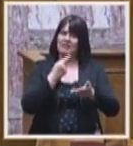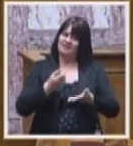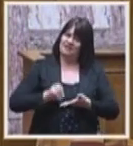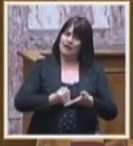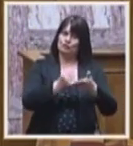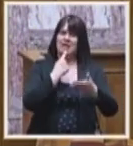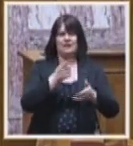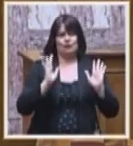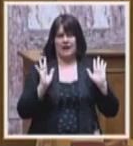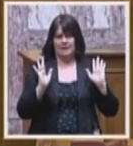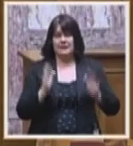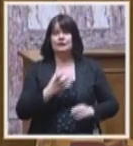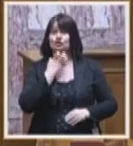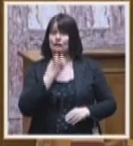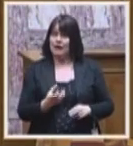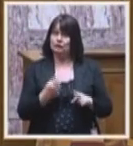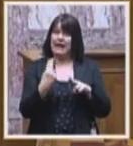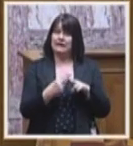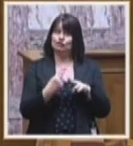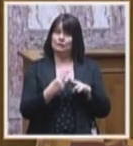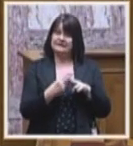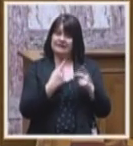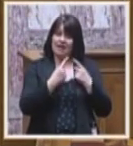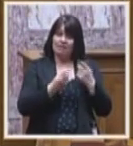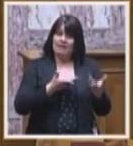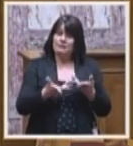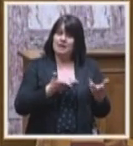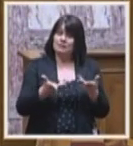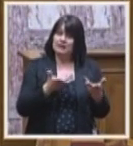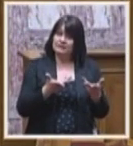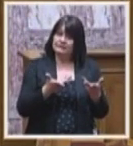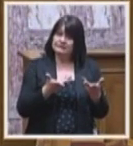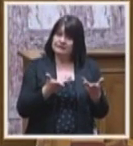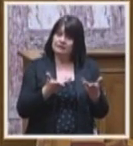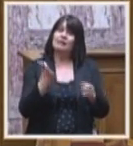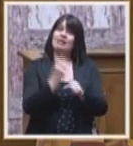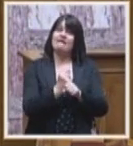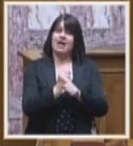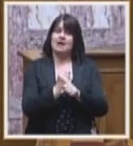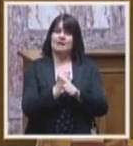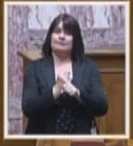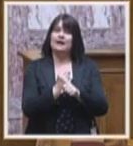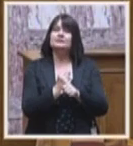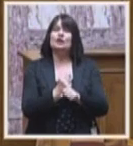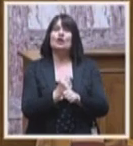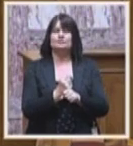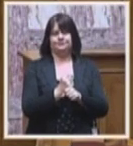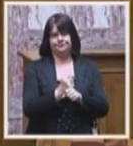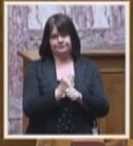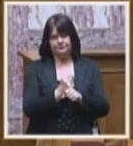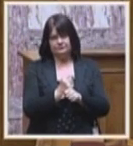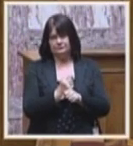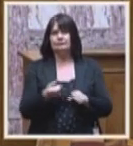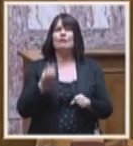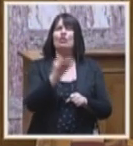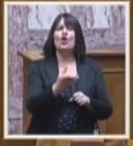Με σοβαρότητα και αξιοπιστία διαπραγματευτήκαμε και πετύχαμε να μην καταργηθεί ο 13ος και 10ος μισθός στον